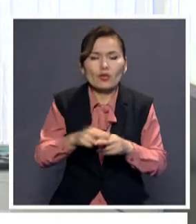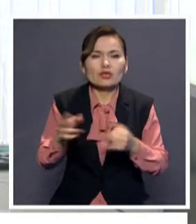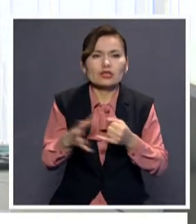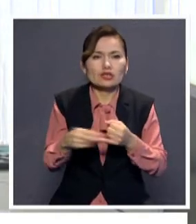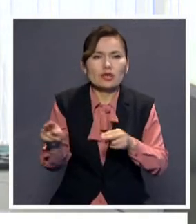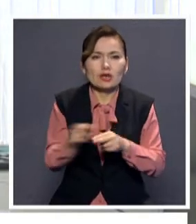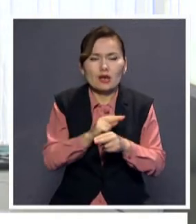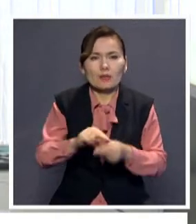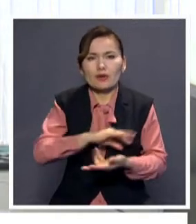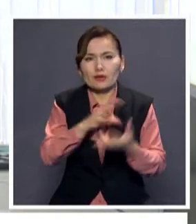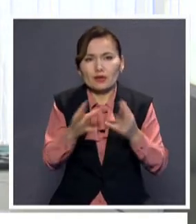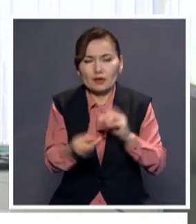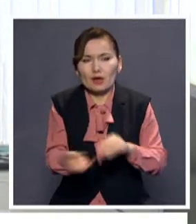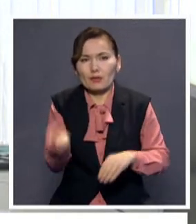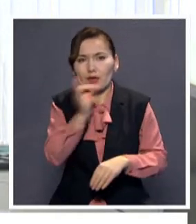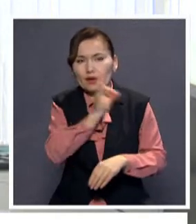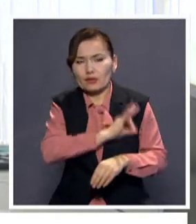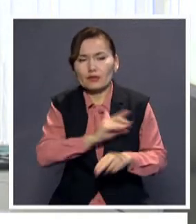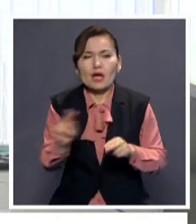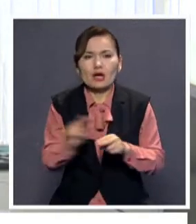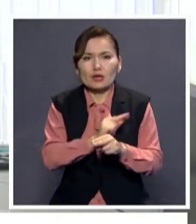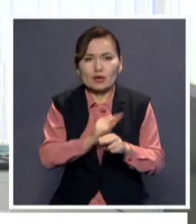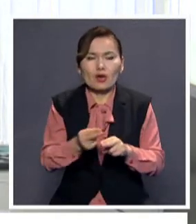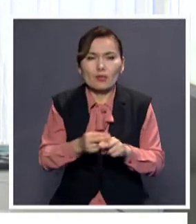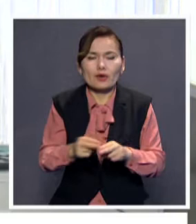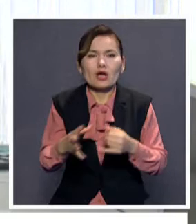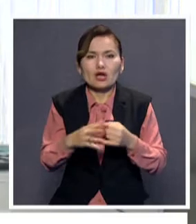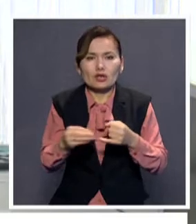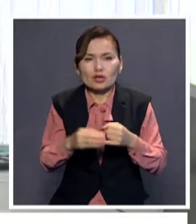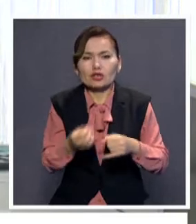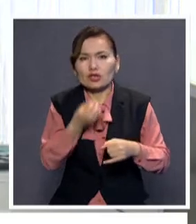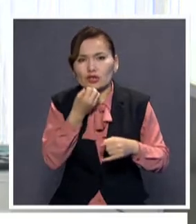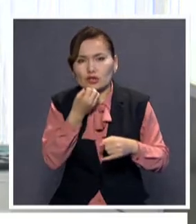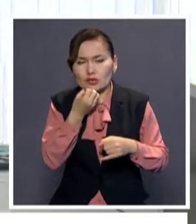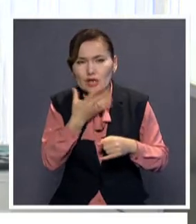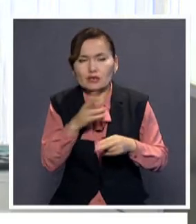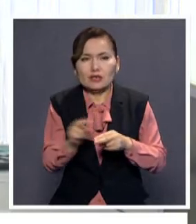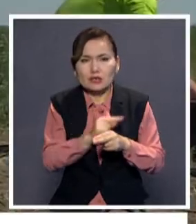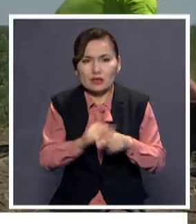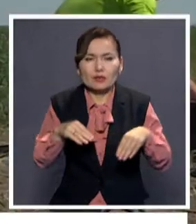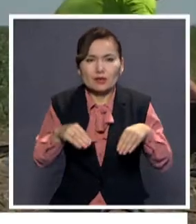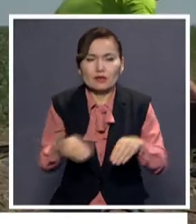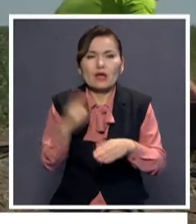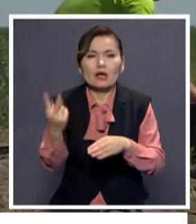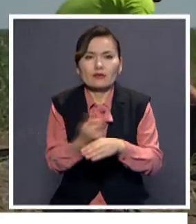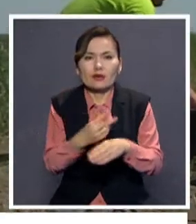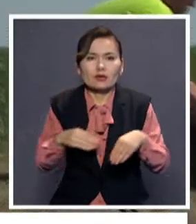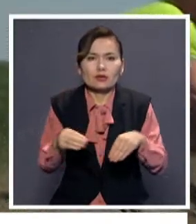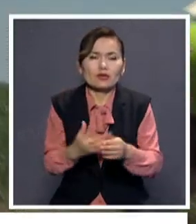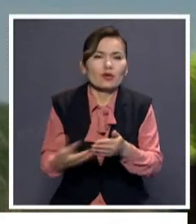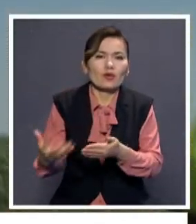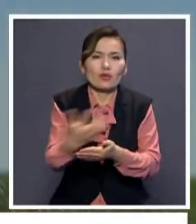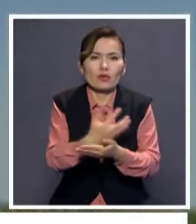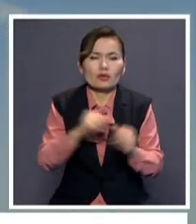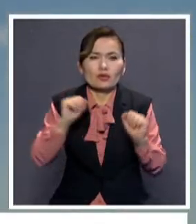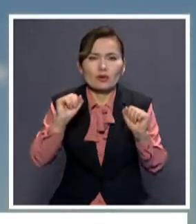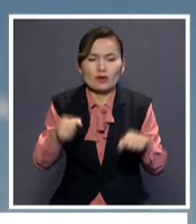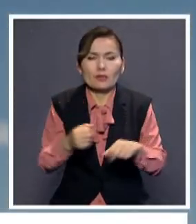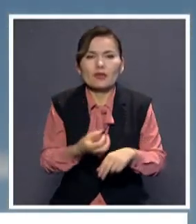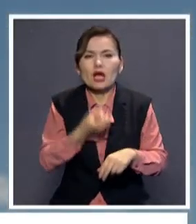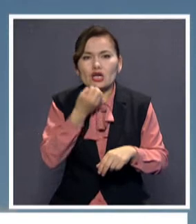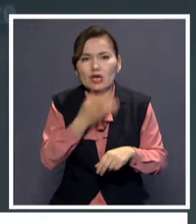сараптамалардың нәтижесін қолданса, оны қатаң сақтаса, өнімділікті әрине артыруға болады. Салаға озық технологиялар мен ғылыми